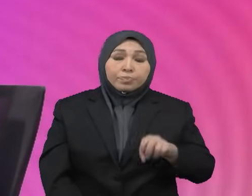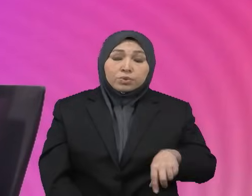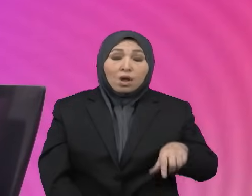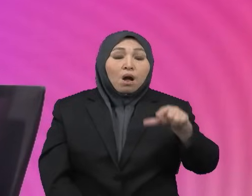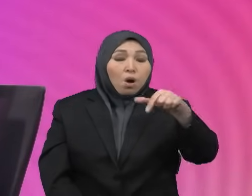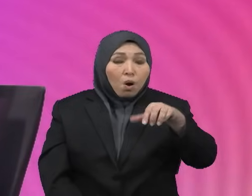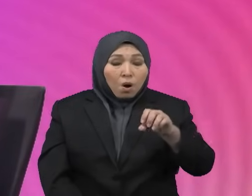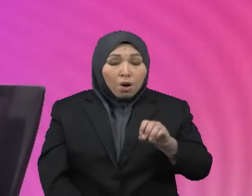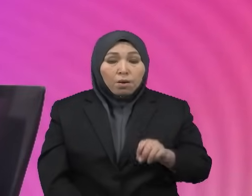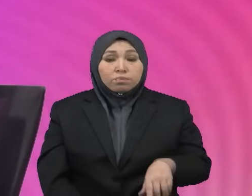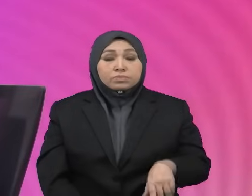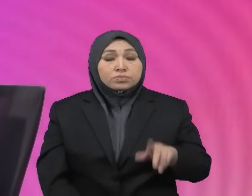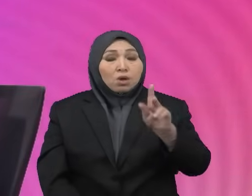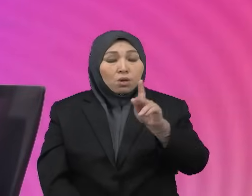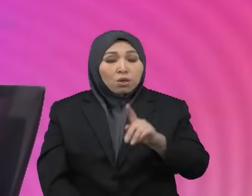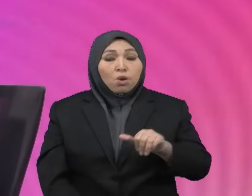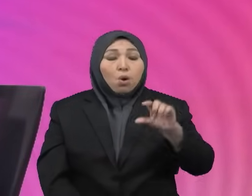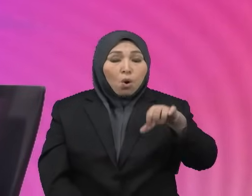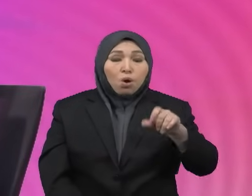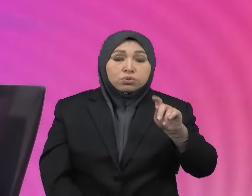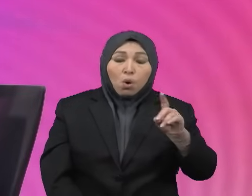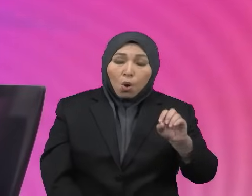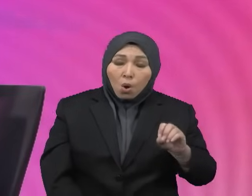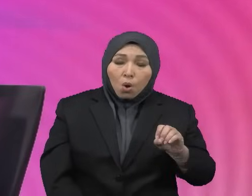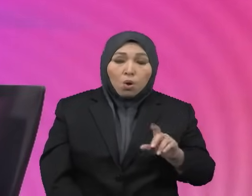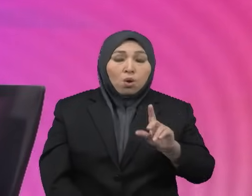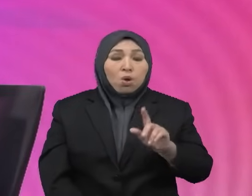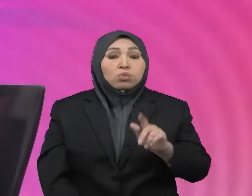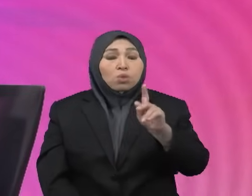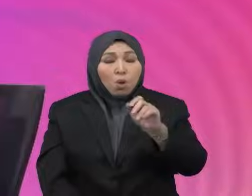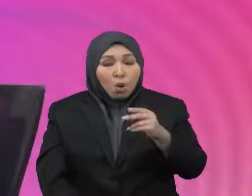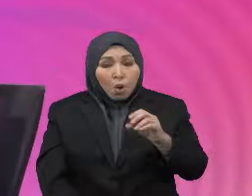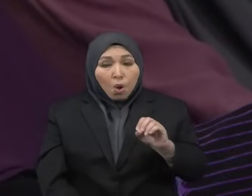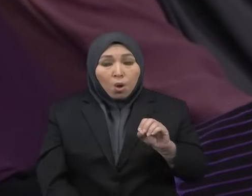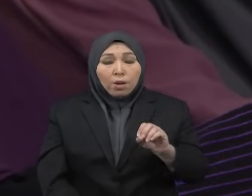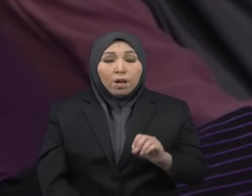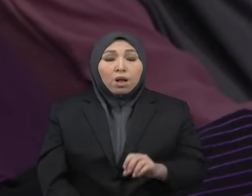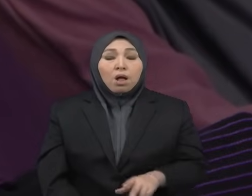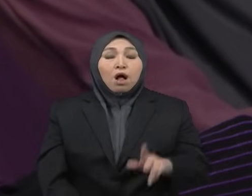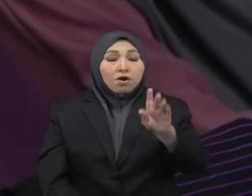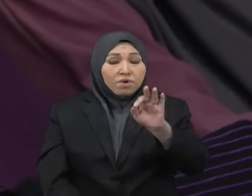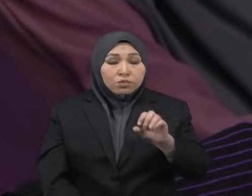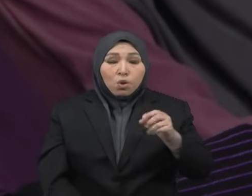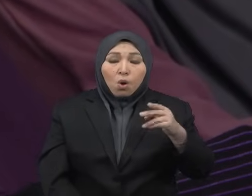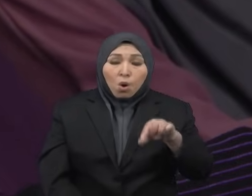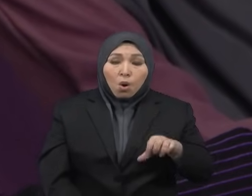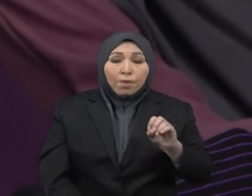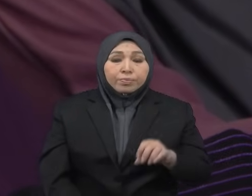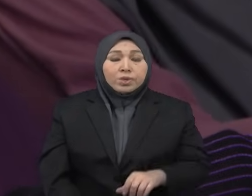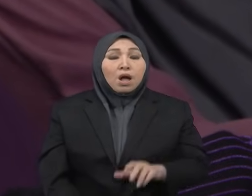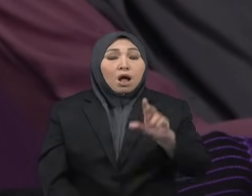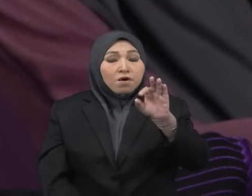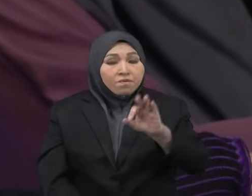Qa. Qa. Qa. Qa. Fa. Qa. Fa.